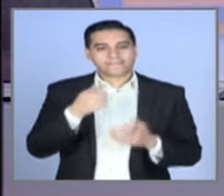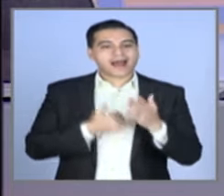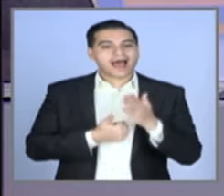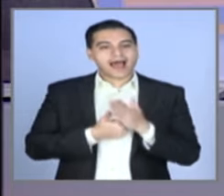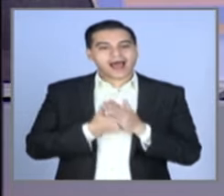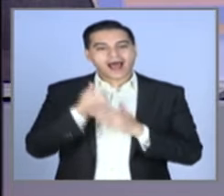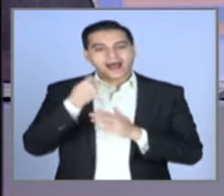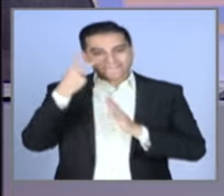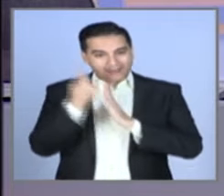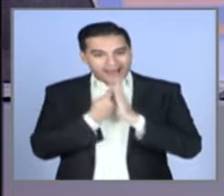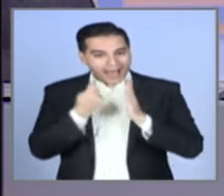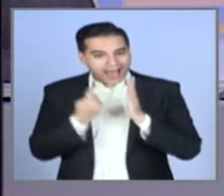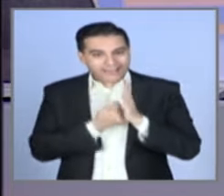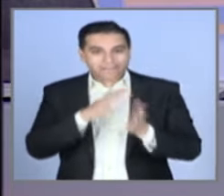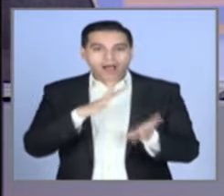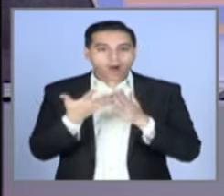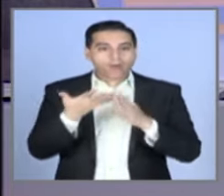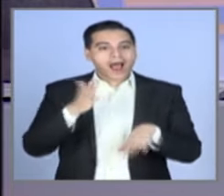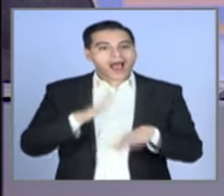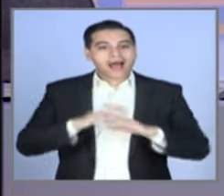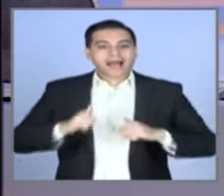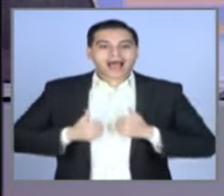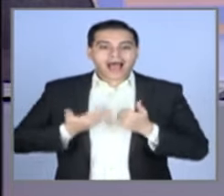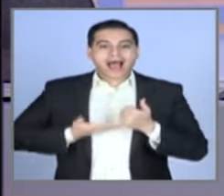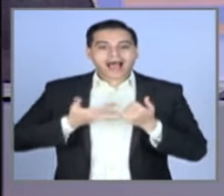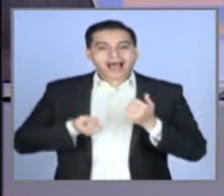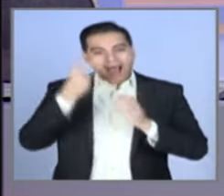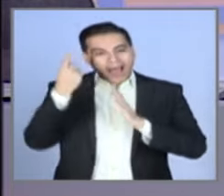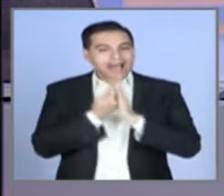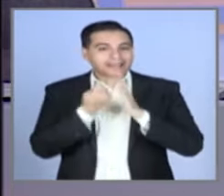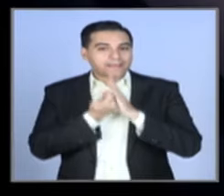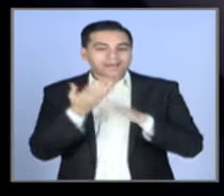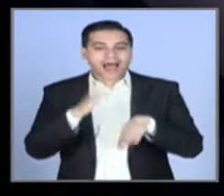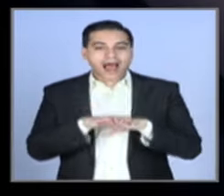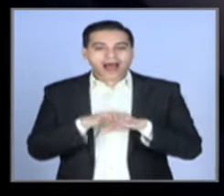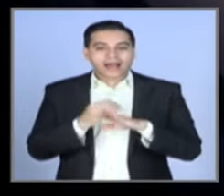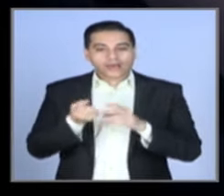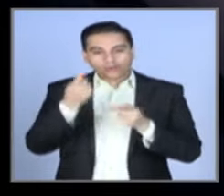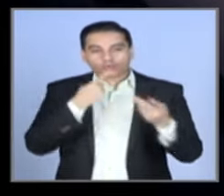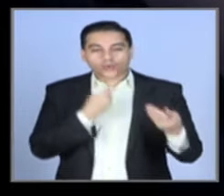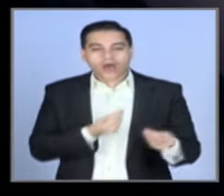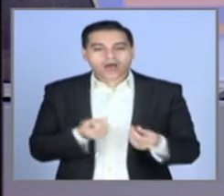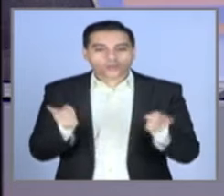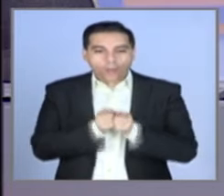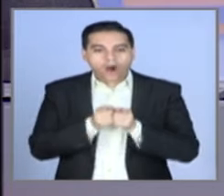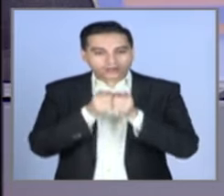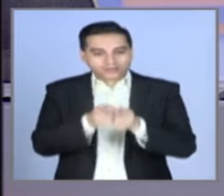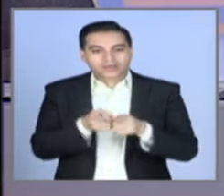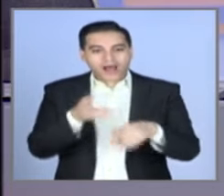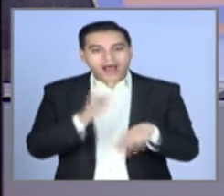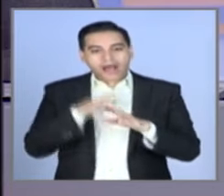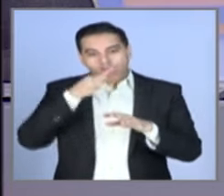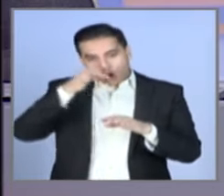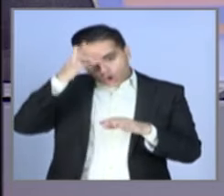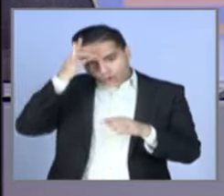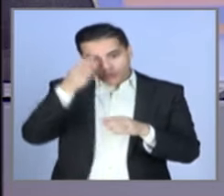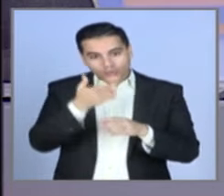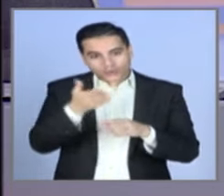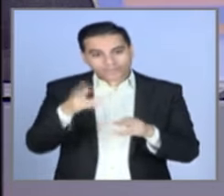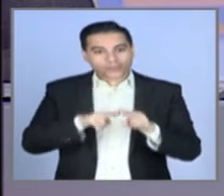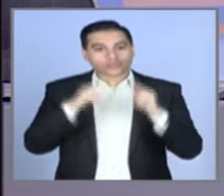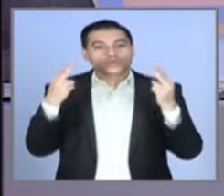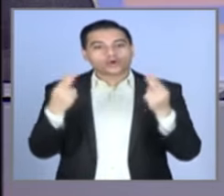ما كتبت او يمكن على الاطلاق احسن ما كتبت من سداسيات وما اكثرها، بعنوان